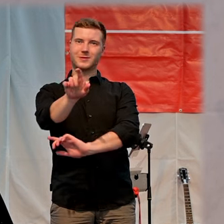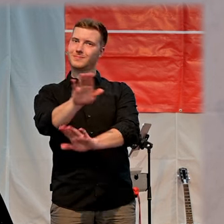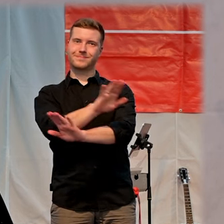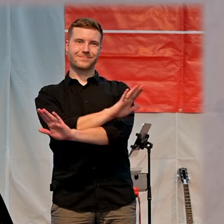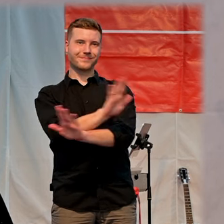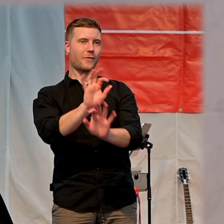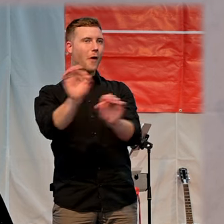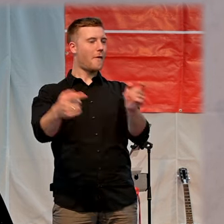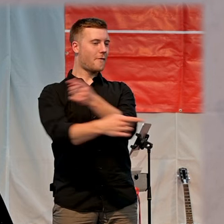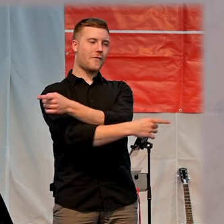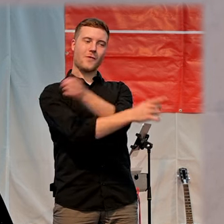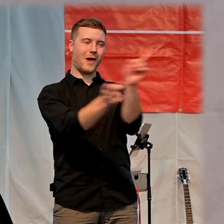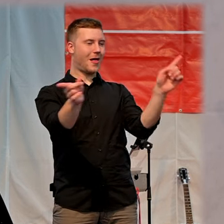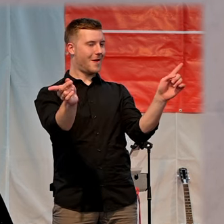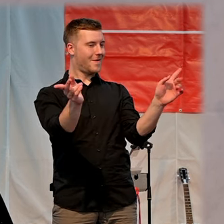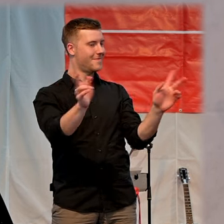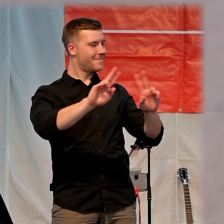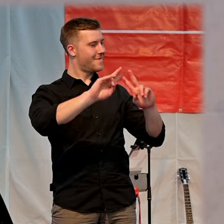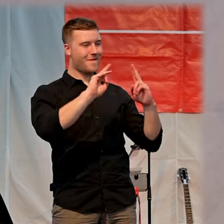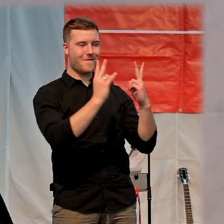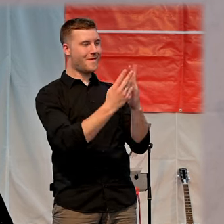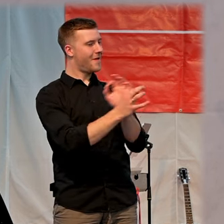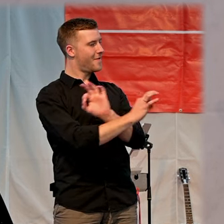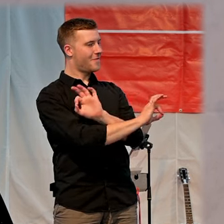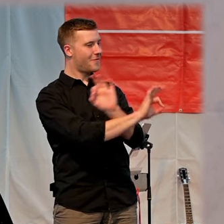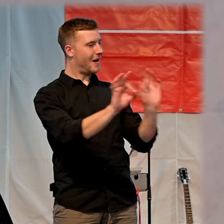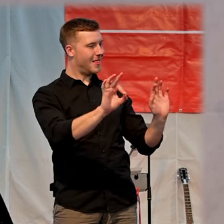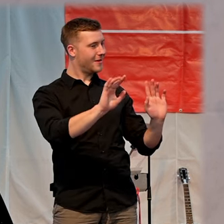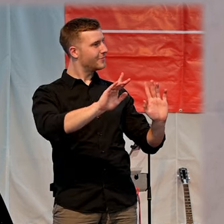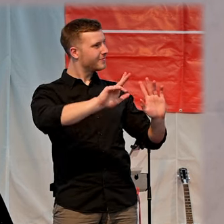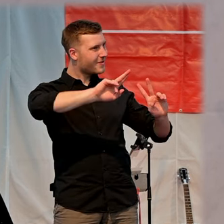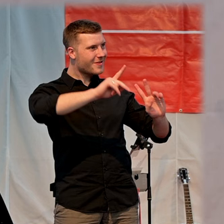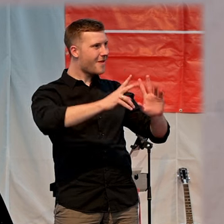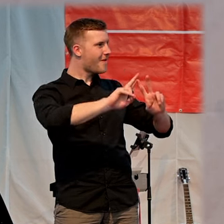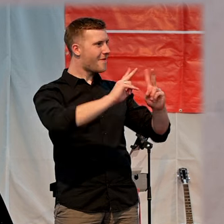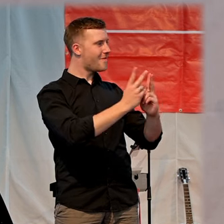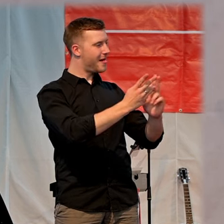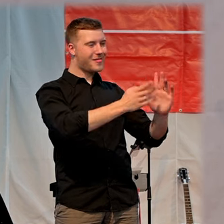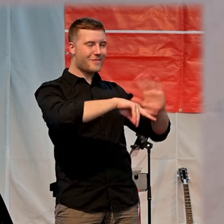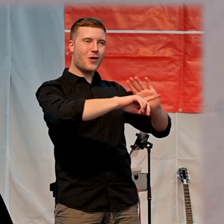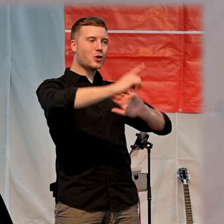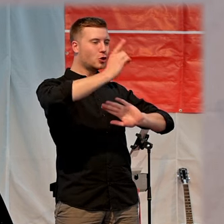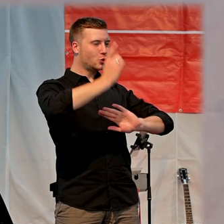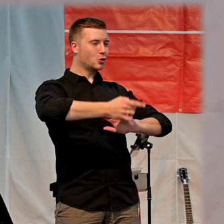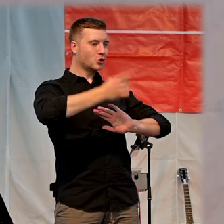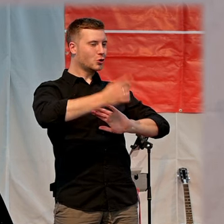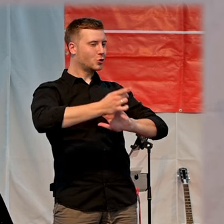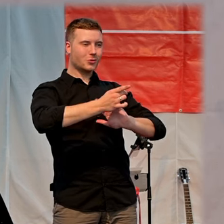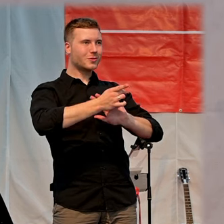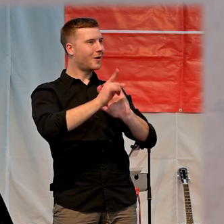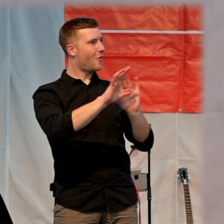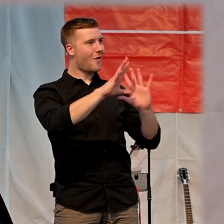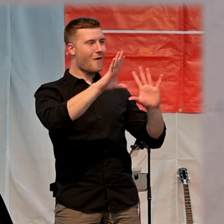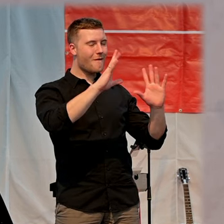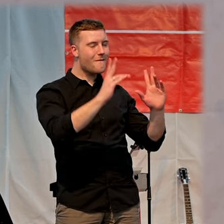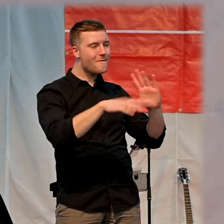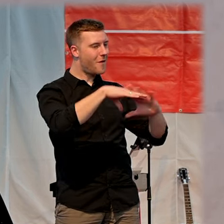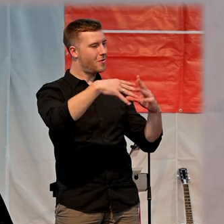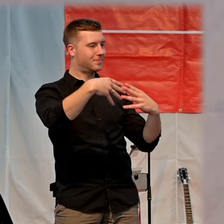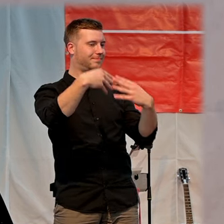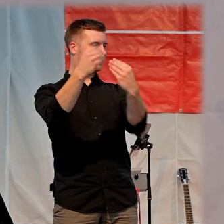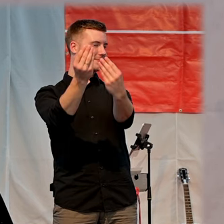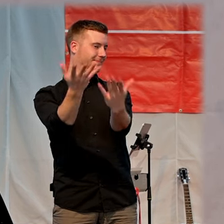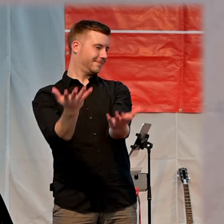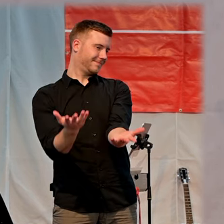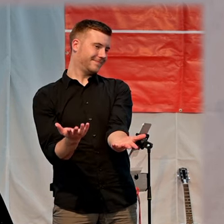Gottes, das die Sünde der ganzen Welt getragen hat. Kolosser 1, er hat sein Blut